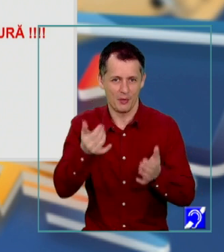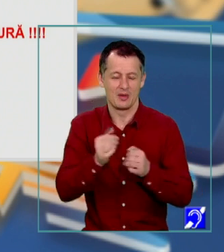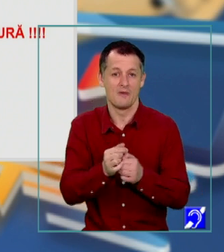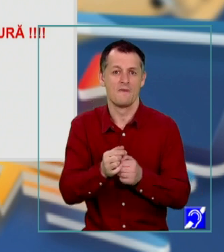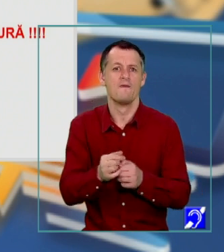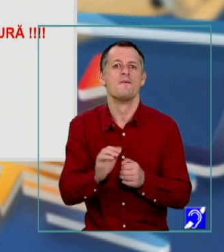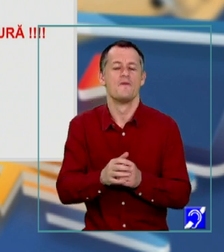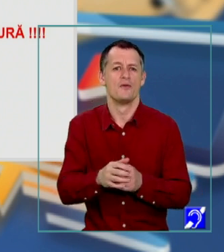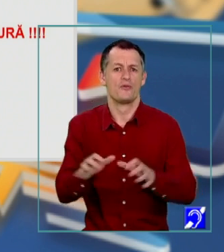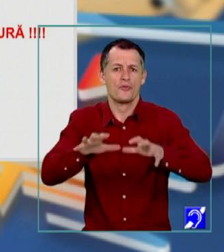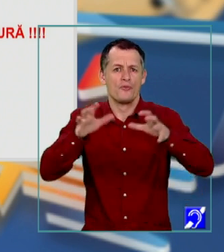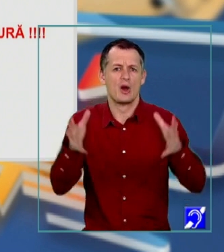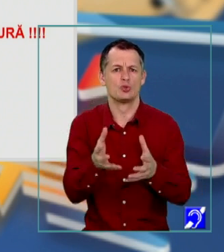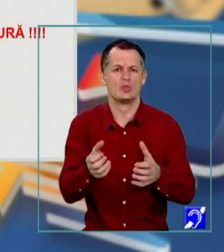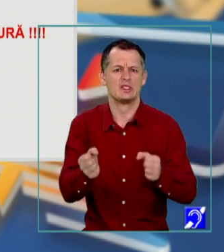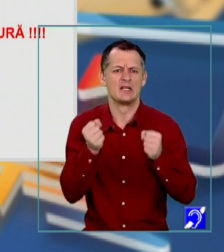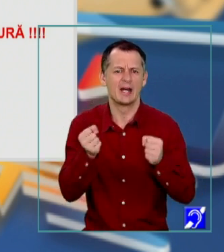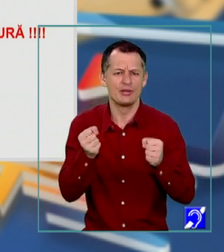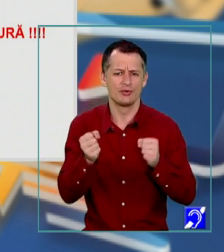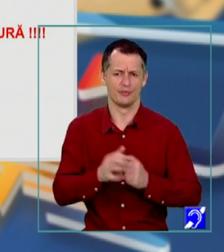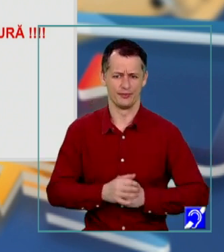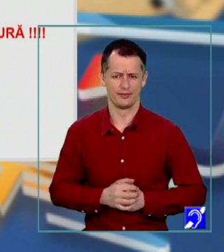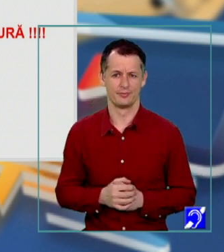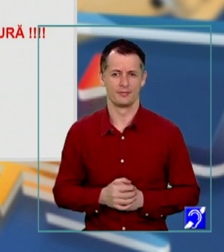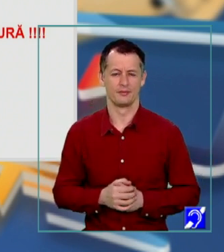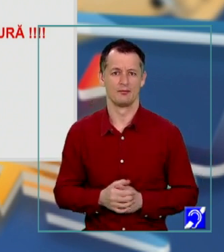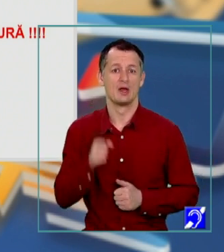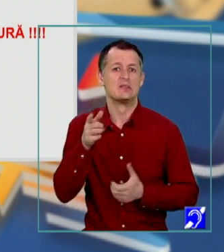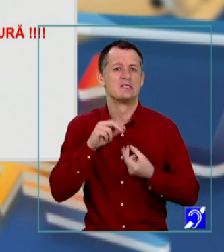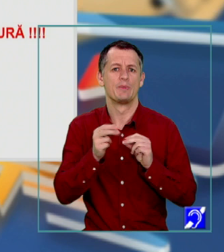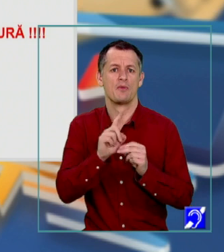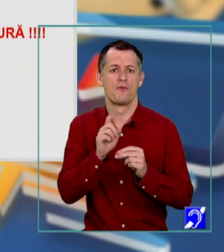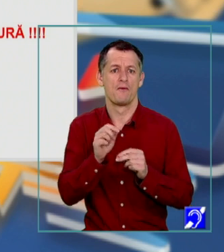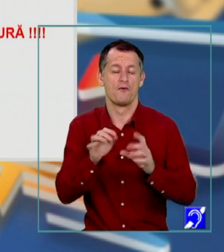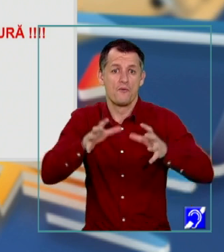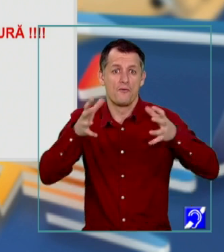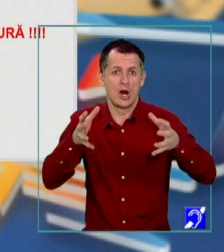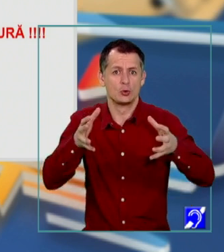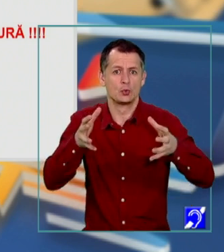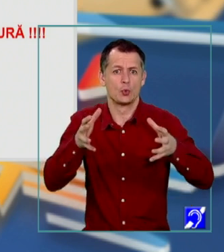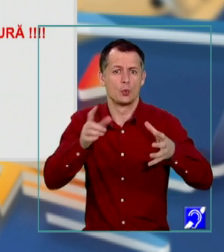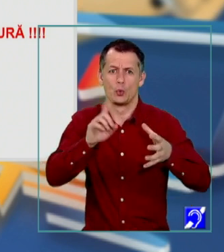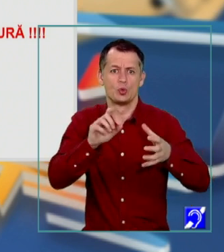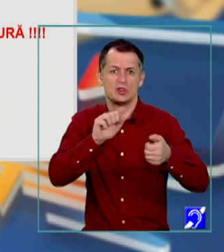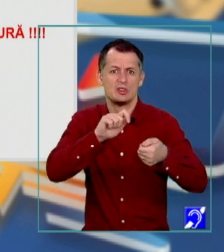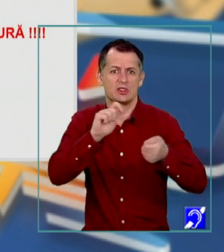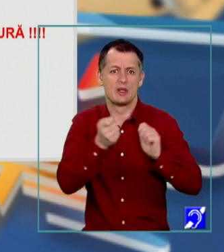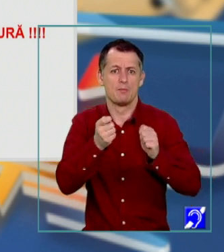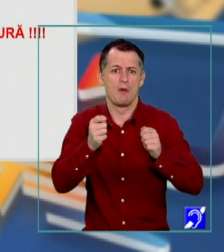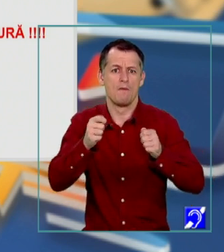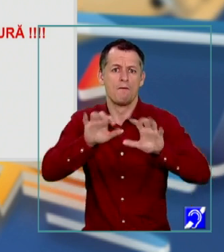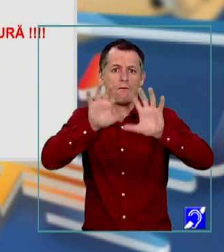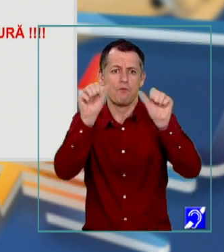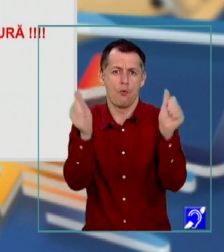Ce înseamnă că vasul este rigid? Înseamnă că vasul nu își schimbă forma. Și mai mult decât atât, volumul